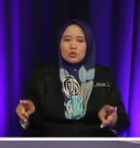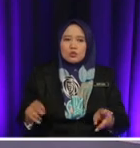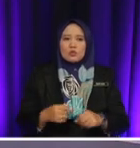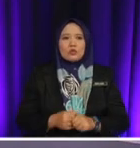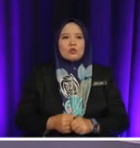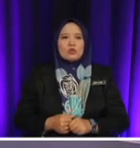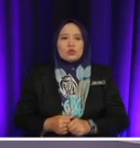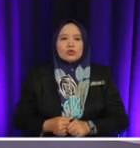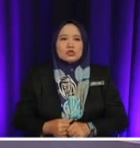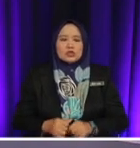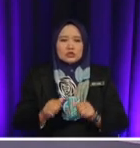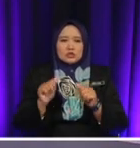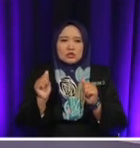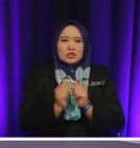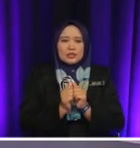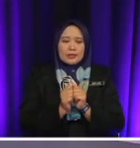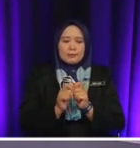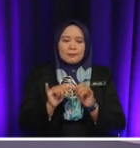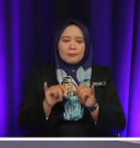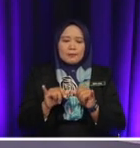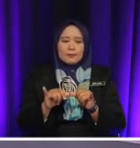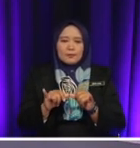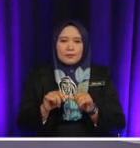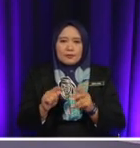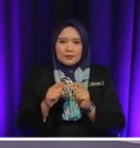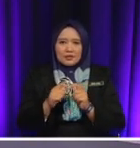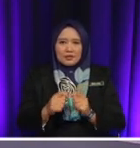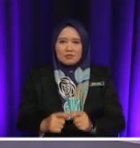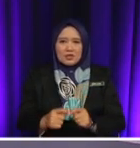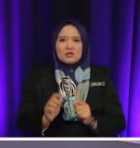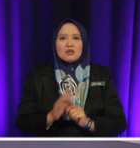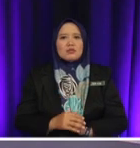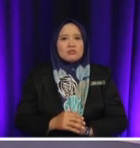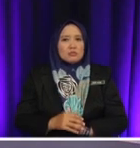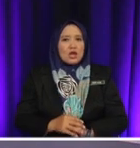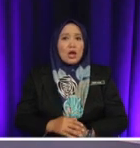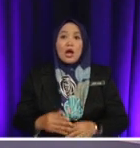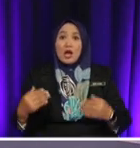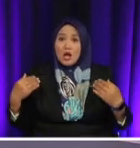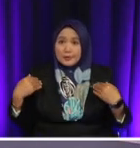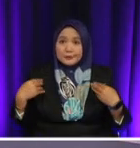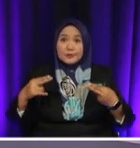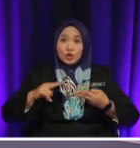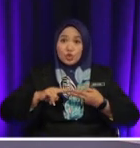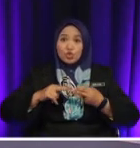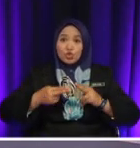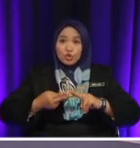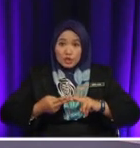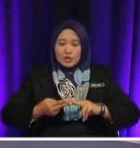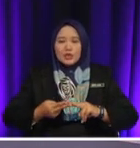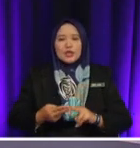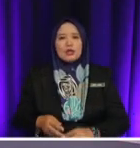pastikan ada unit diserp jangang markah disebabkan oleh tiada unit